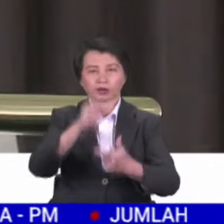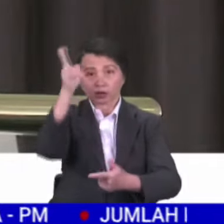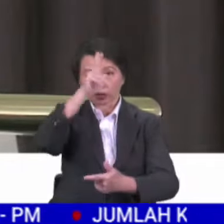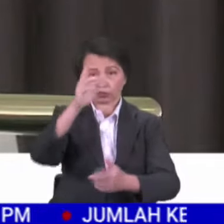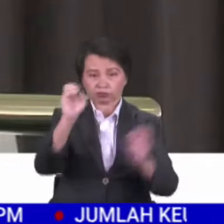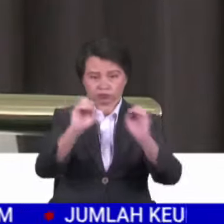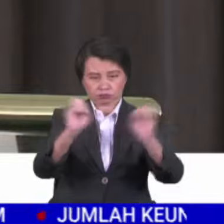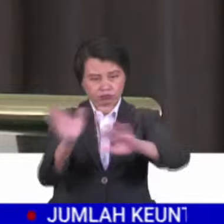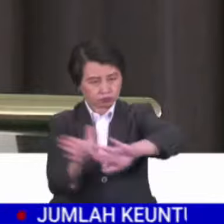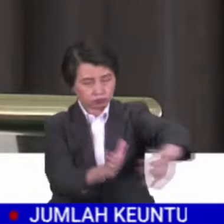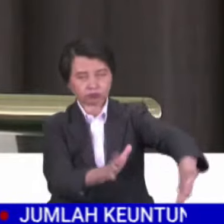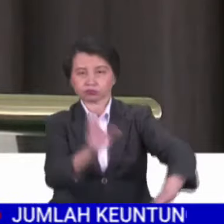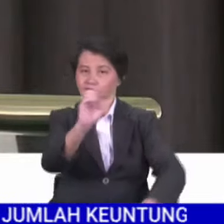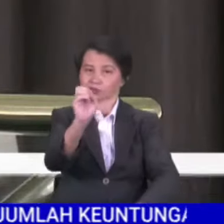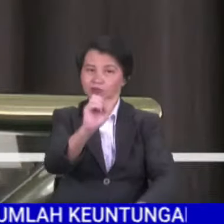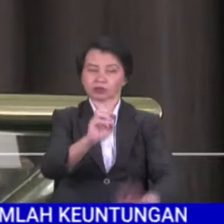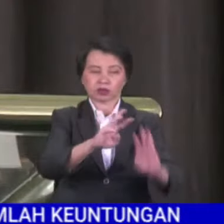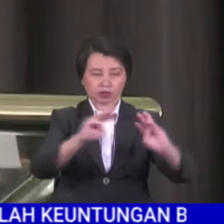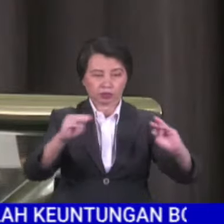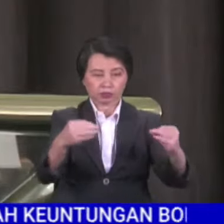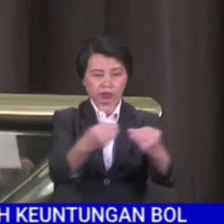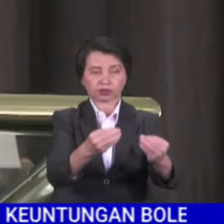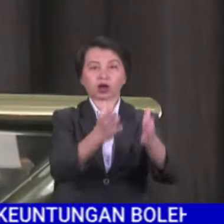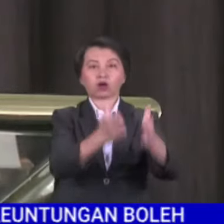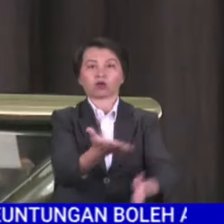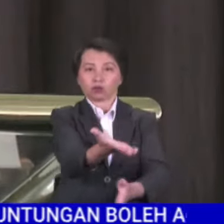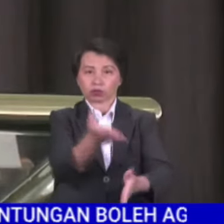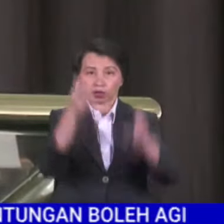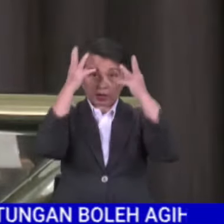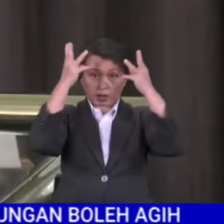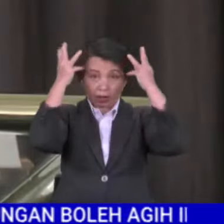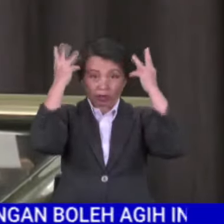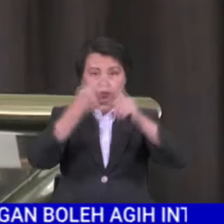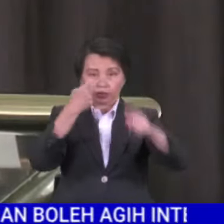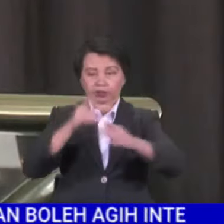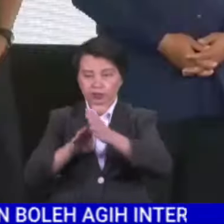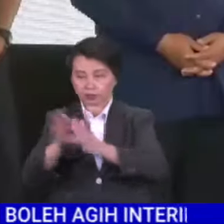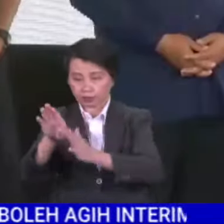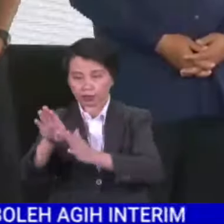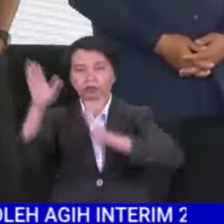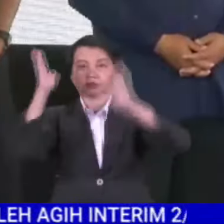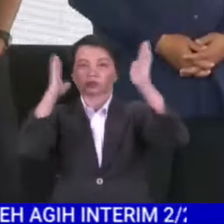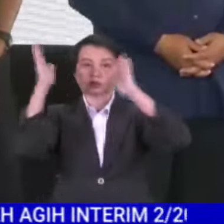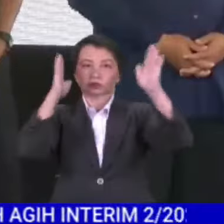meminggirkan masyarakat orang asli daripada pembangunan negara.